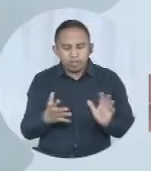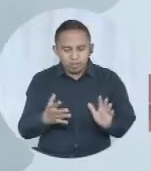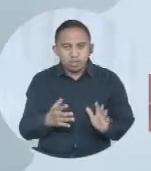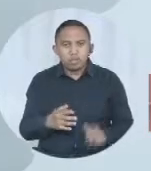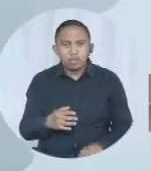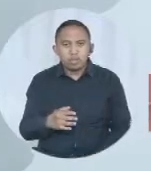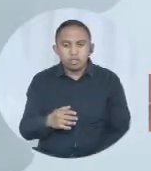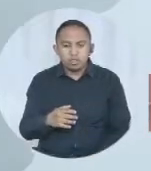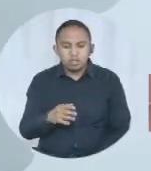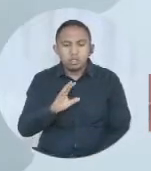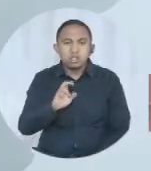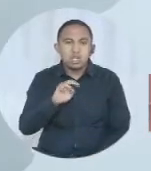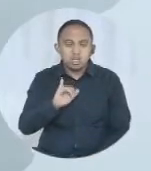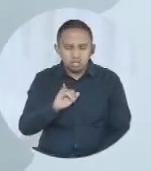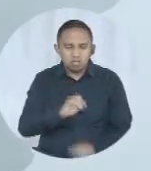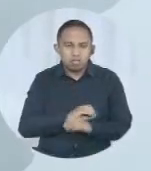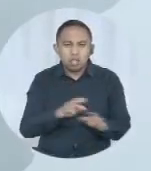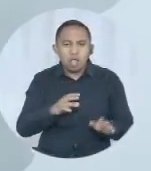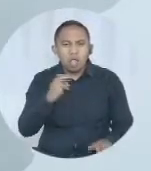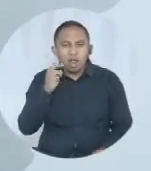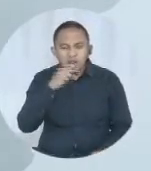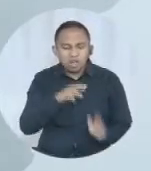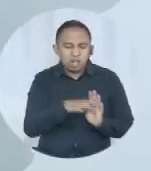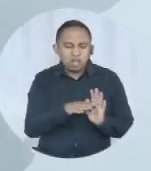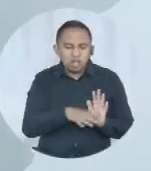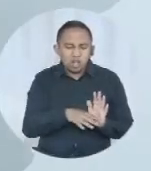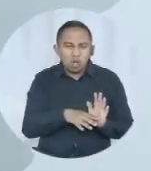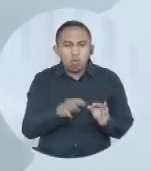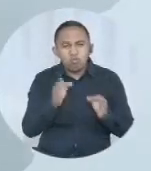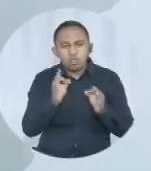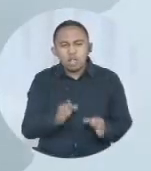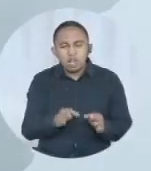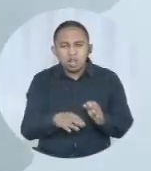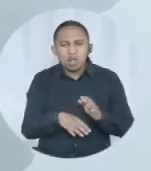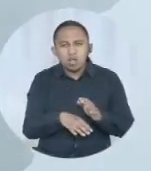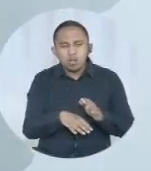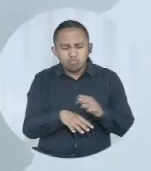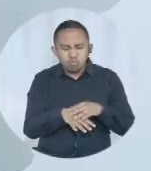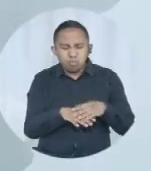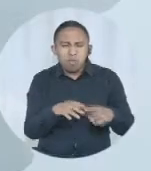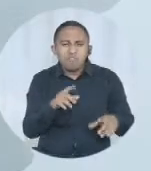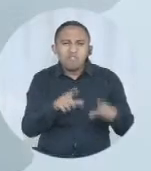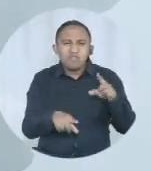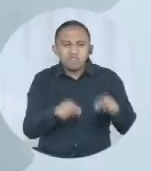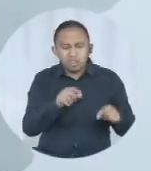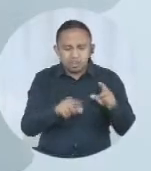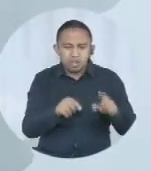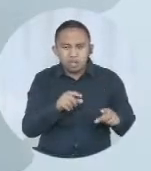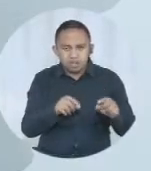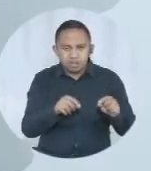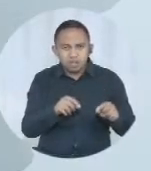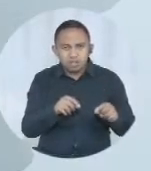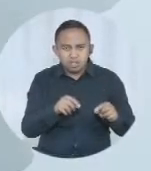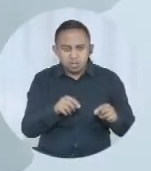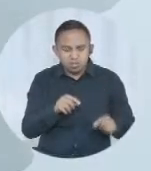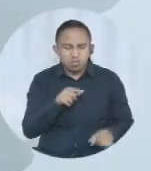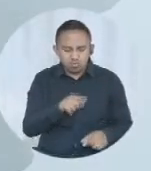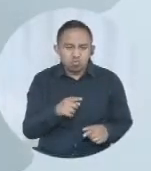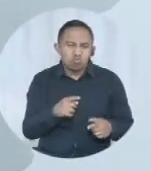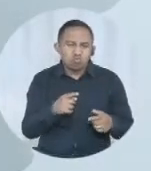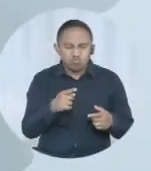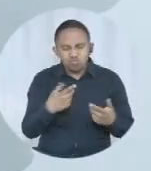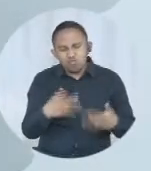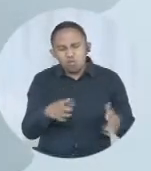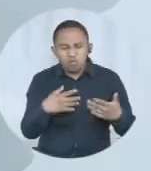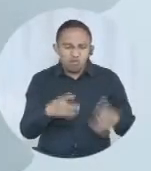teo anivony CNI ny lisitra ofisialy tamin'ny fanavaozana ny lisim-pifidianana izay fanao isan-taona moa